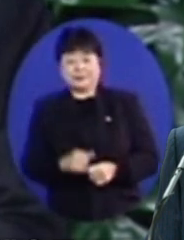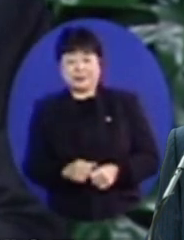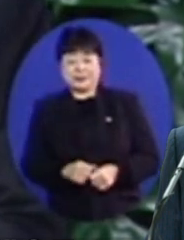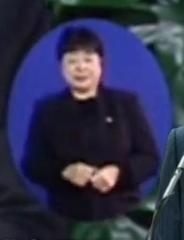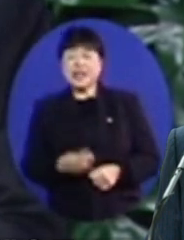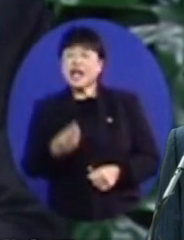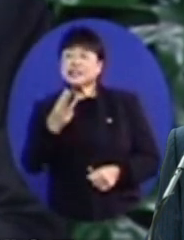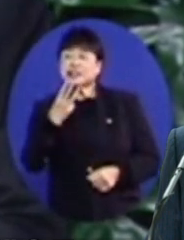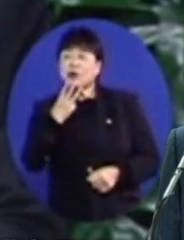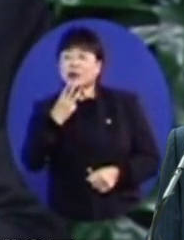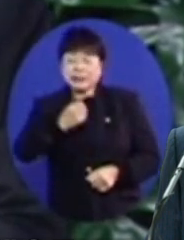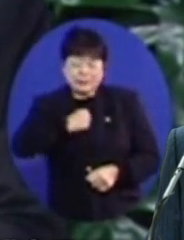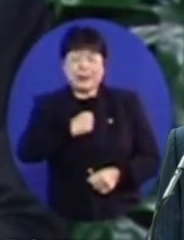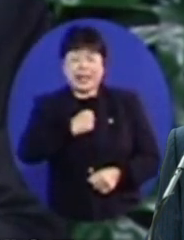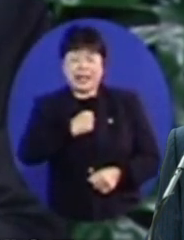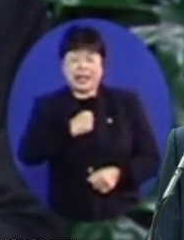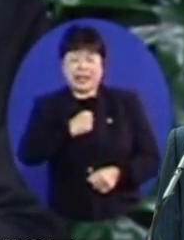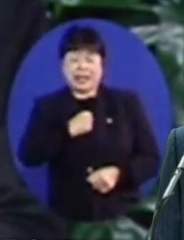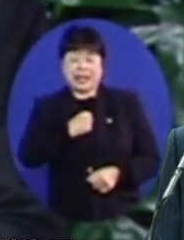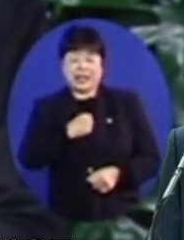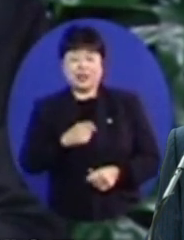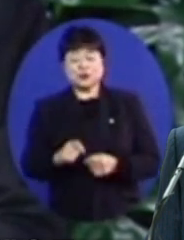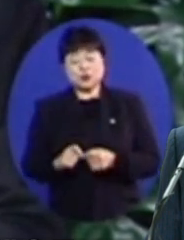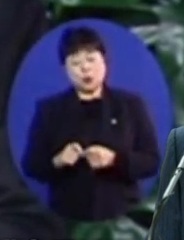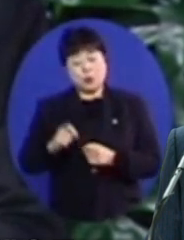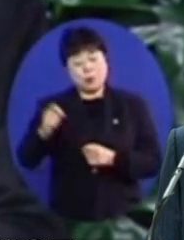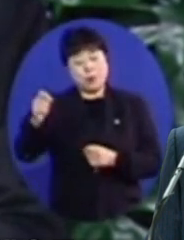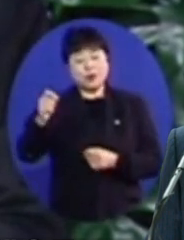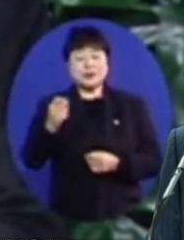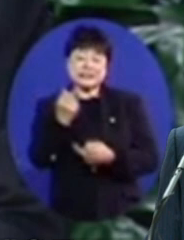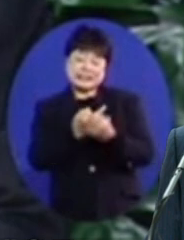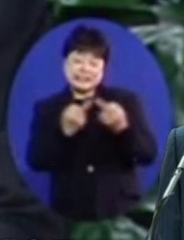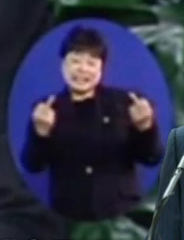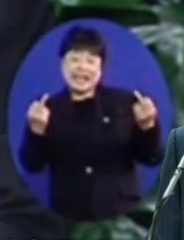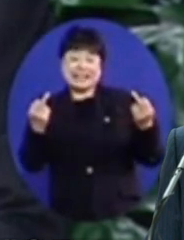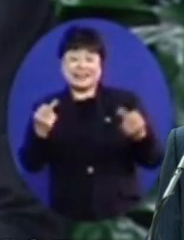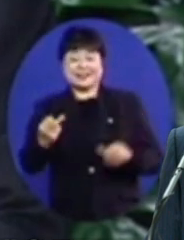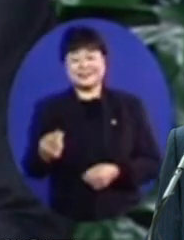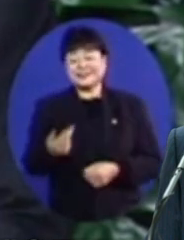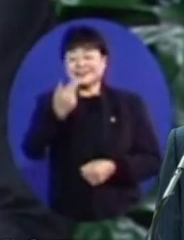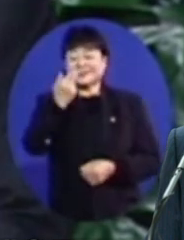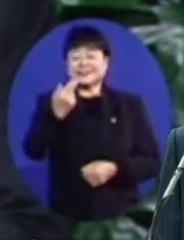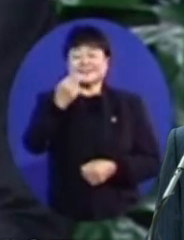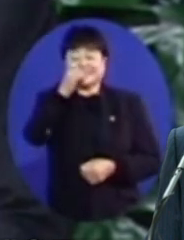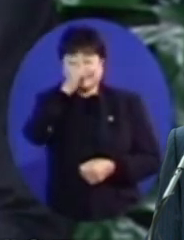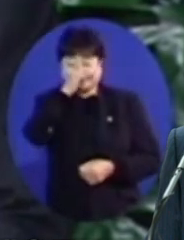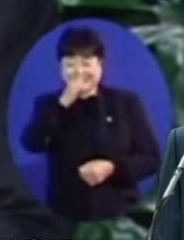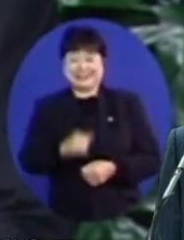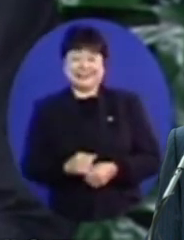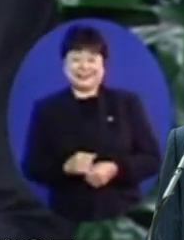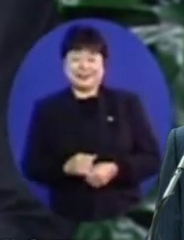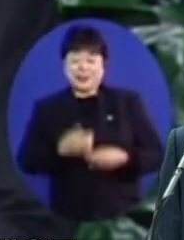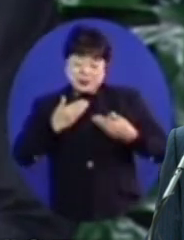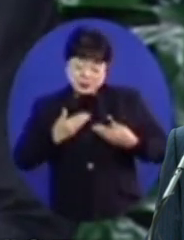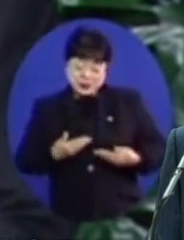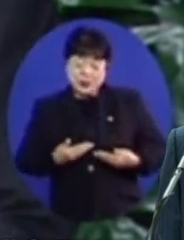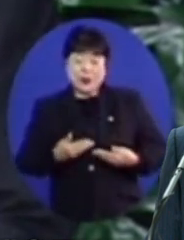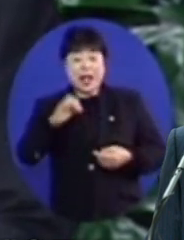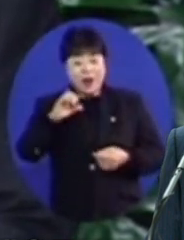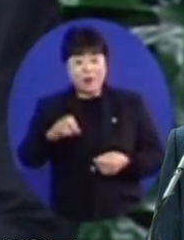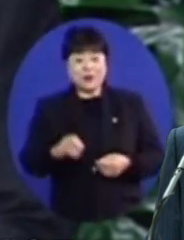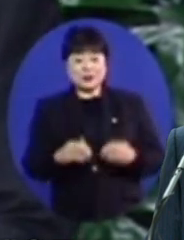말고 여기서 저 관악산이나 그렇지 않으면 다른데 조용한데